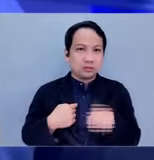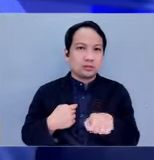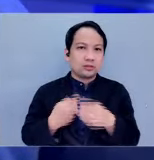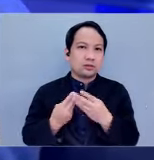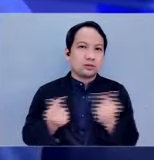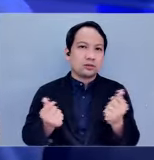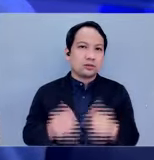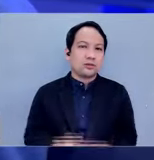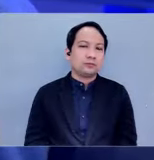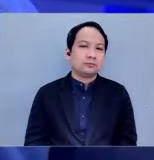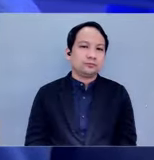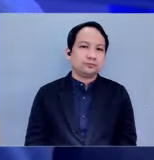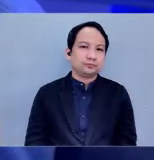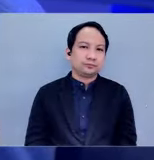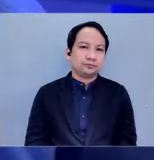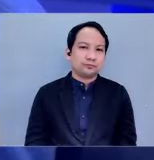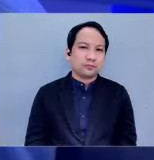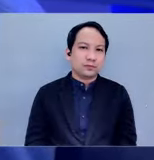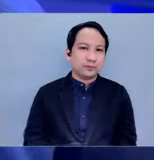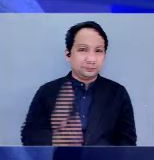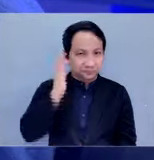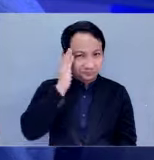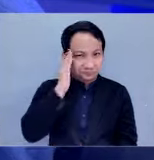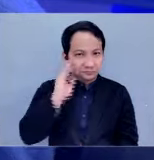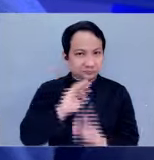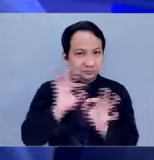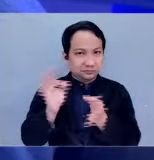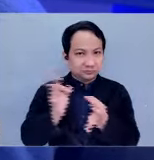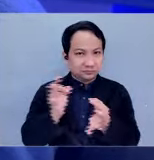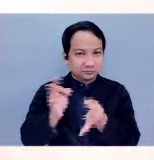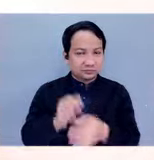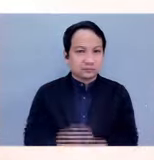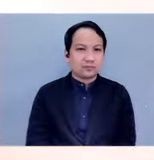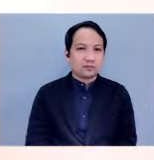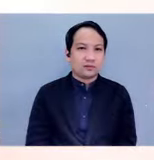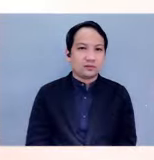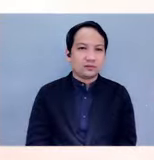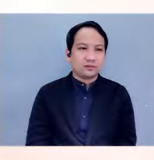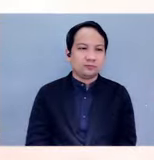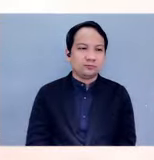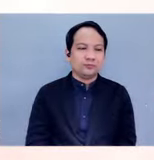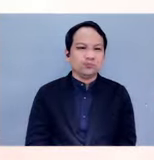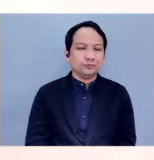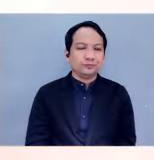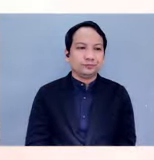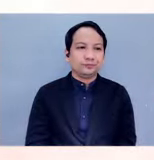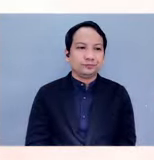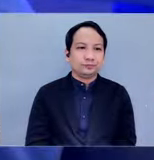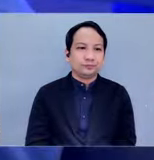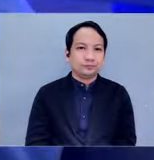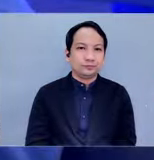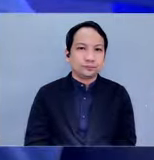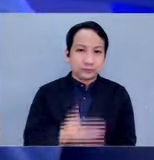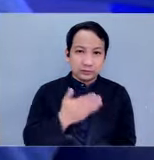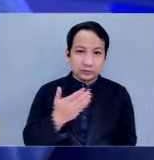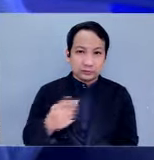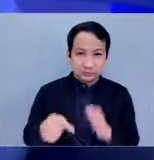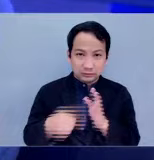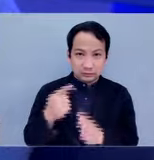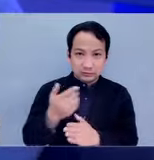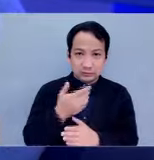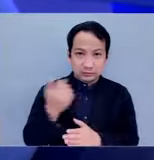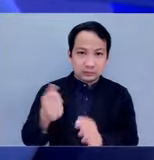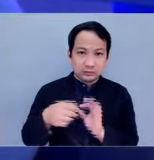yun yung kailangan, ano? Oh, alamin. Linawin. Oo. Because sometimes, it could be very blurred, yeah. Di ba? Parang, kala ko,